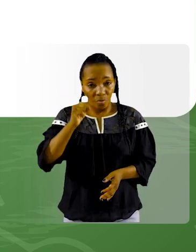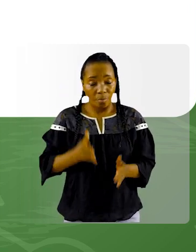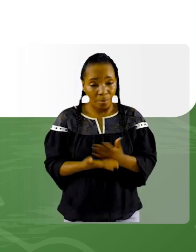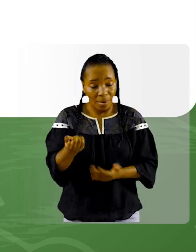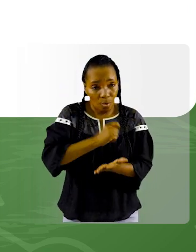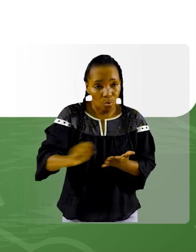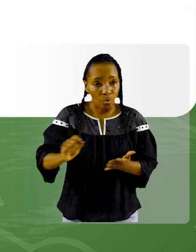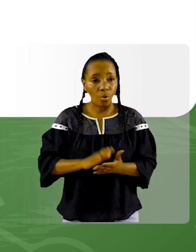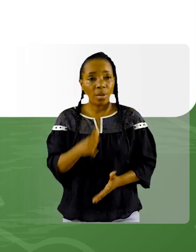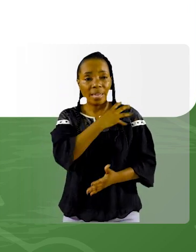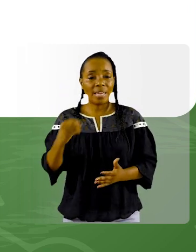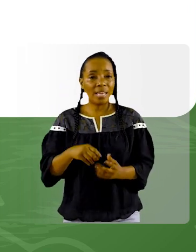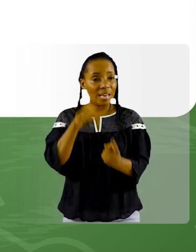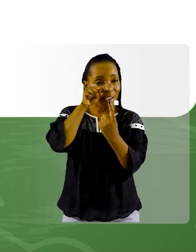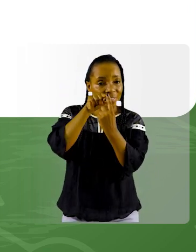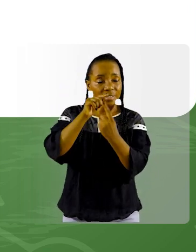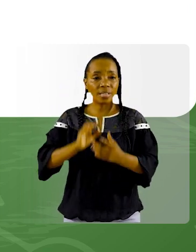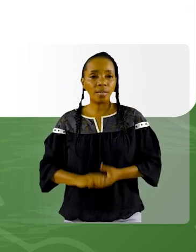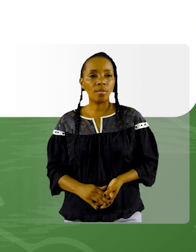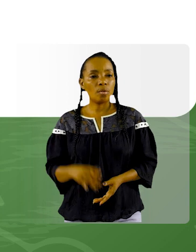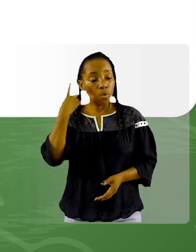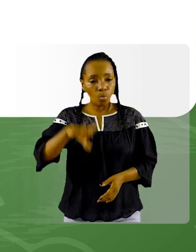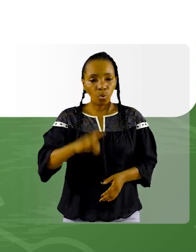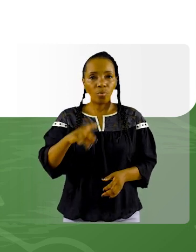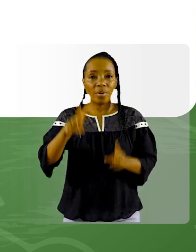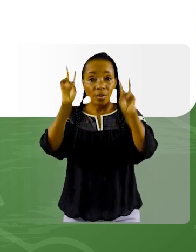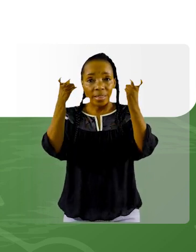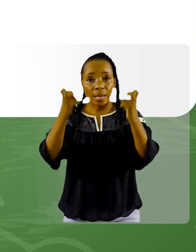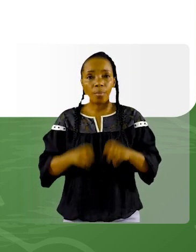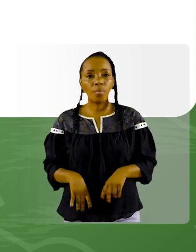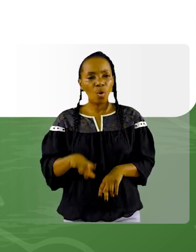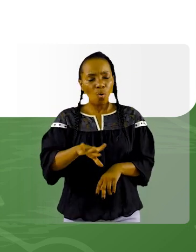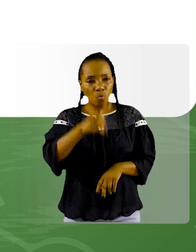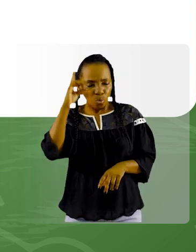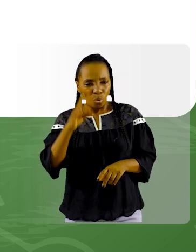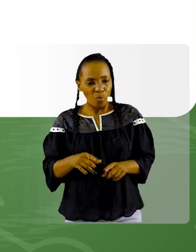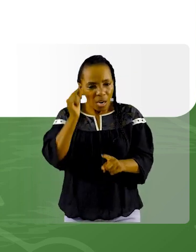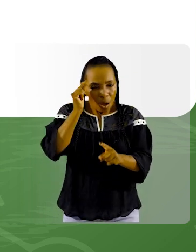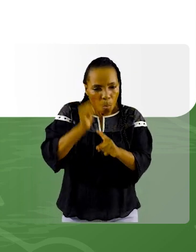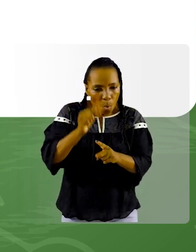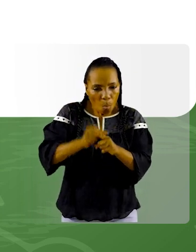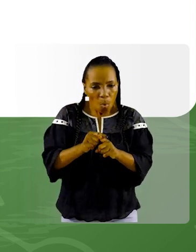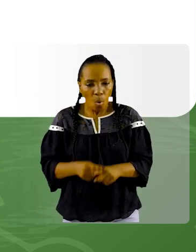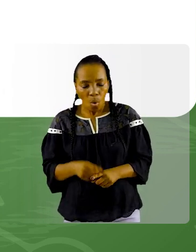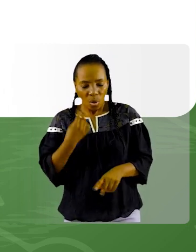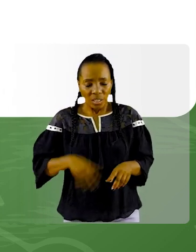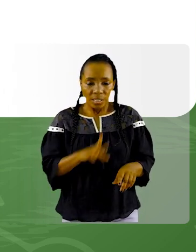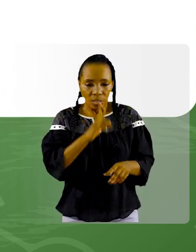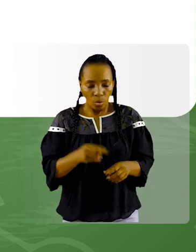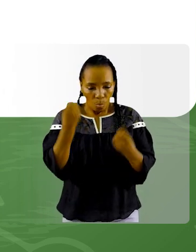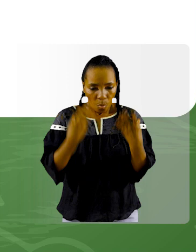visée. Alors, pour dégager le thème, il faut relever le champ lexical dominant. Pour ce